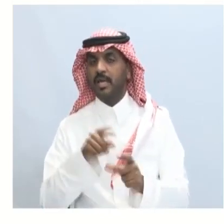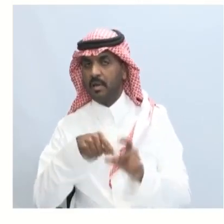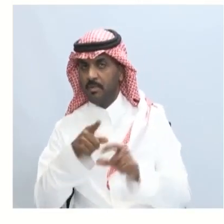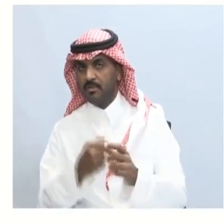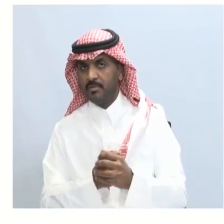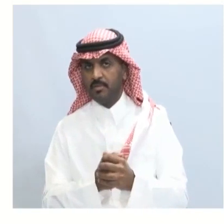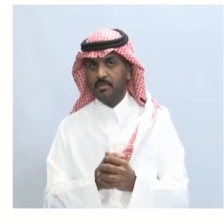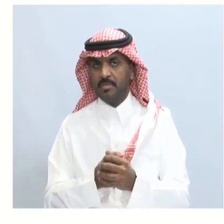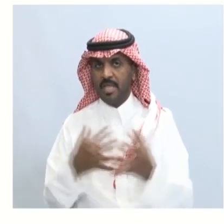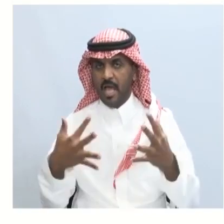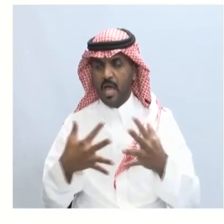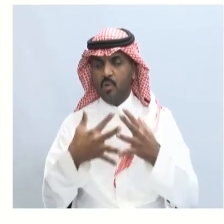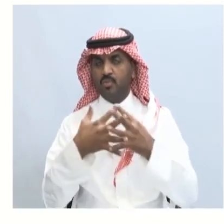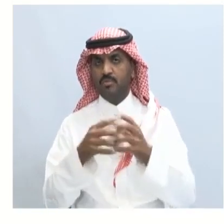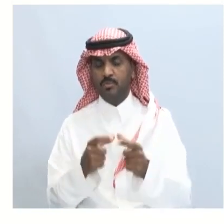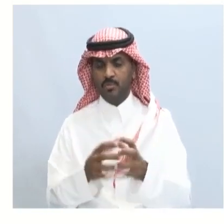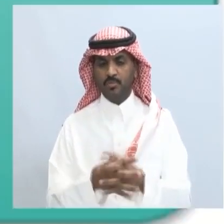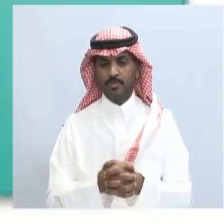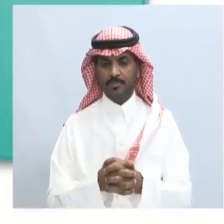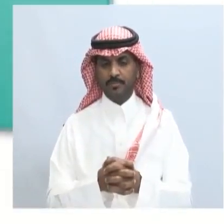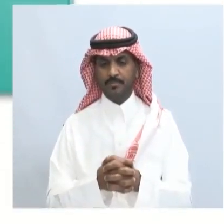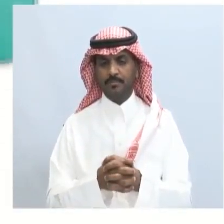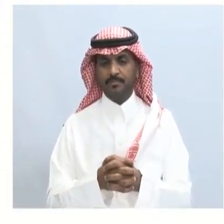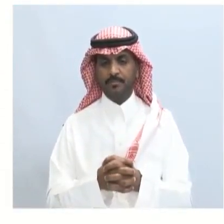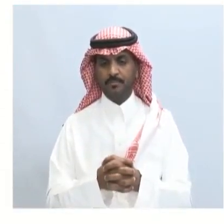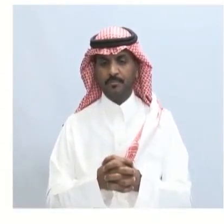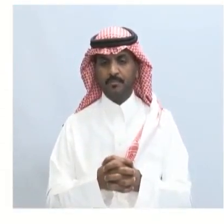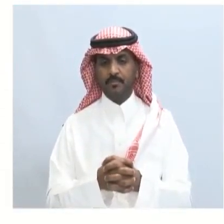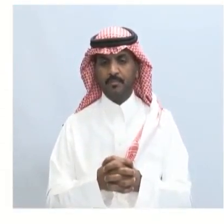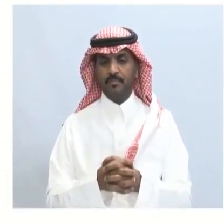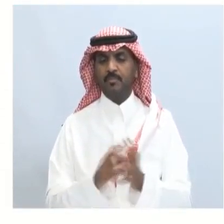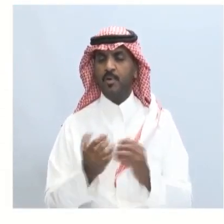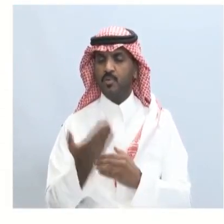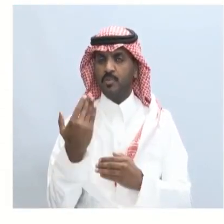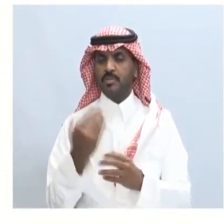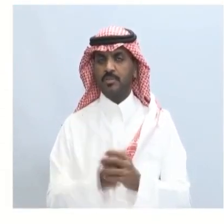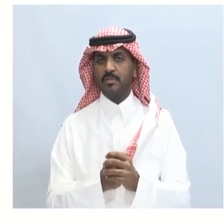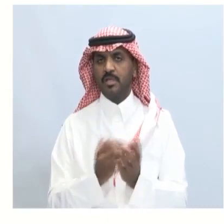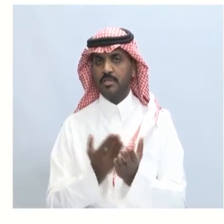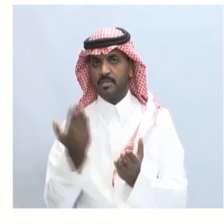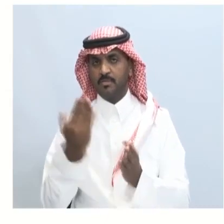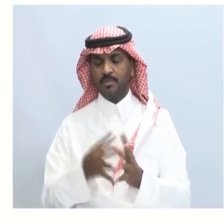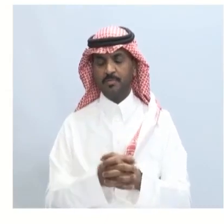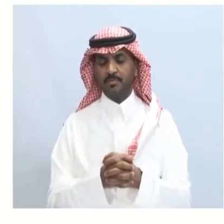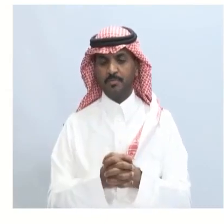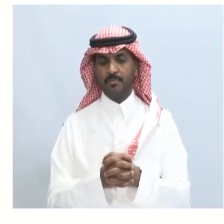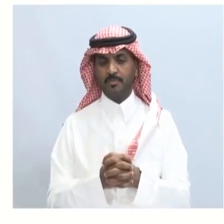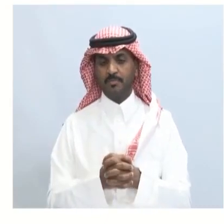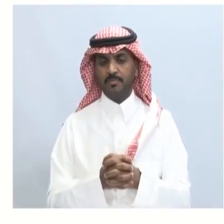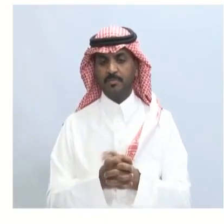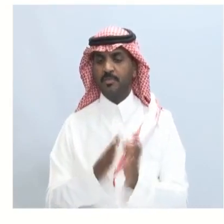خلال التعاون مع مجموعتك هذا فيما يخص في دروسنا السابقه في